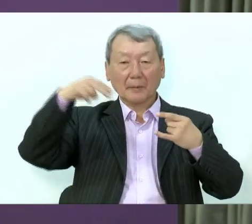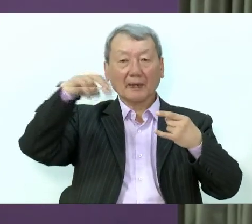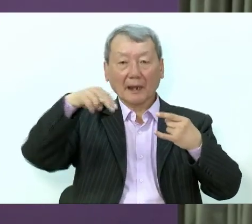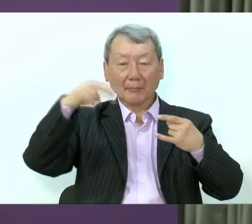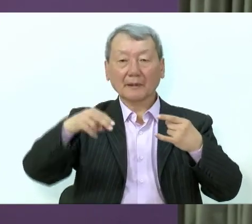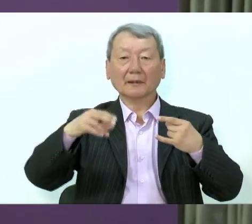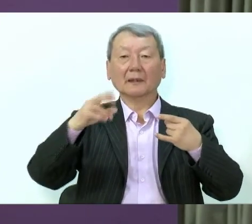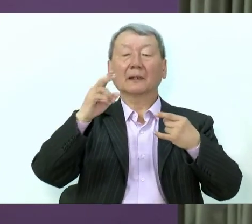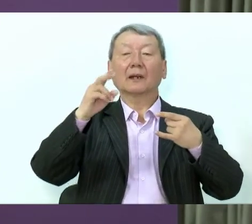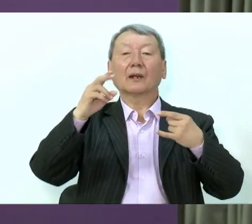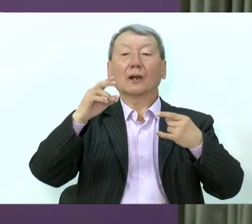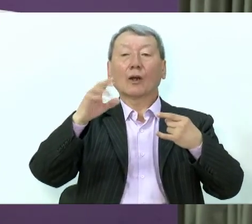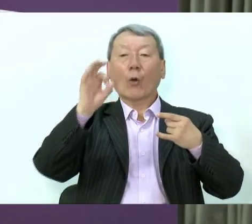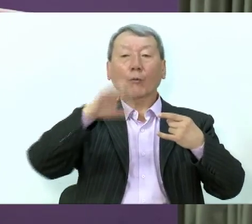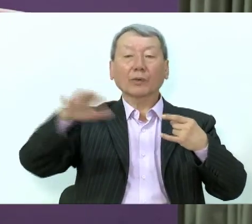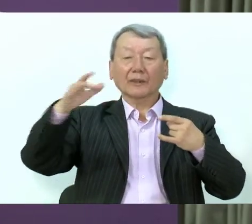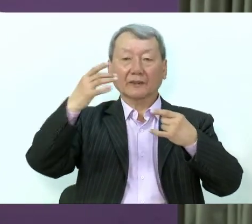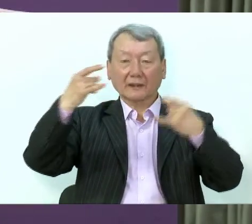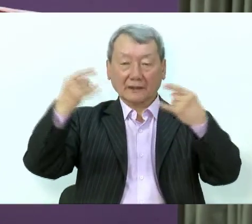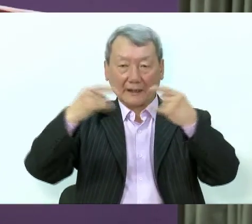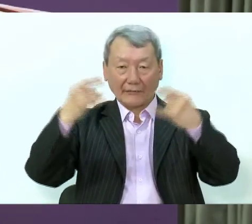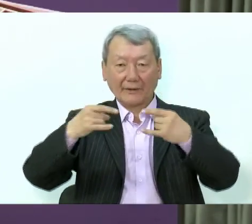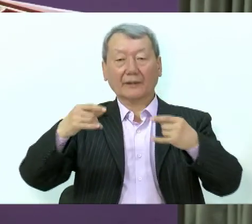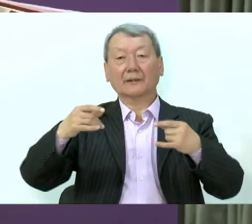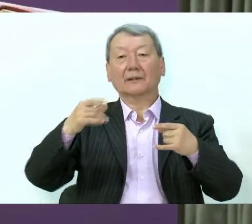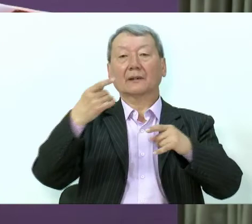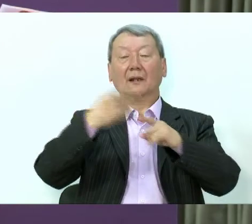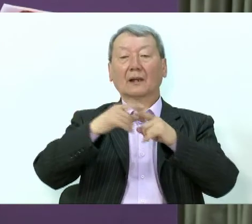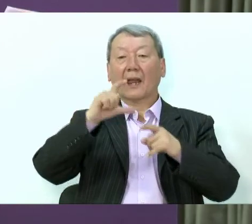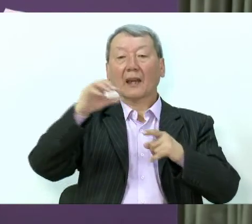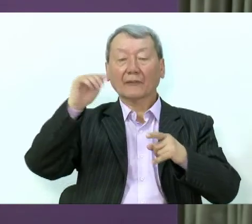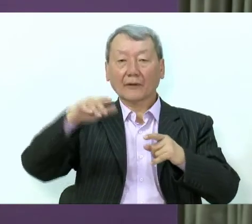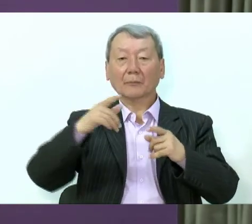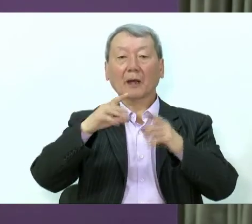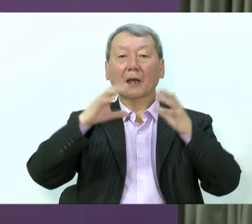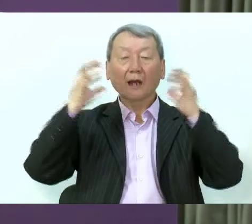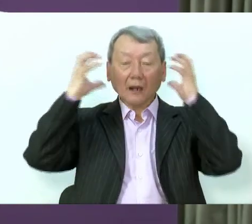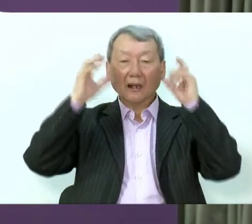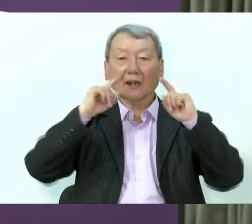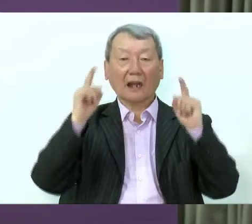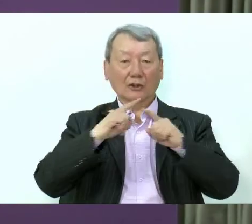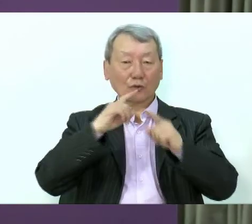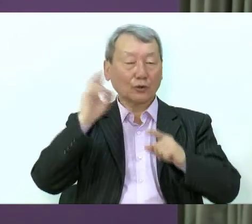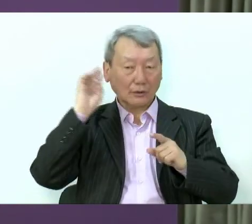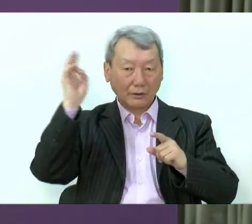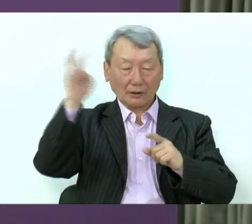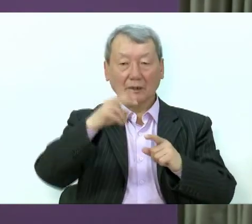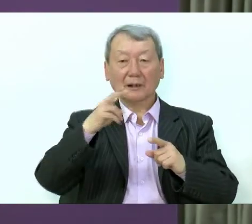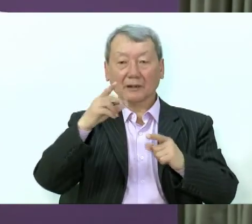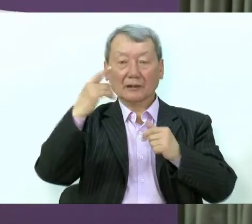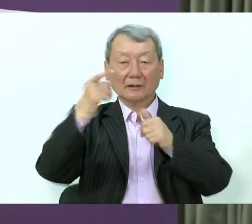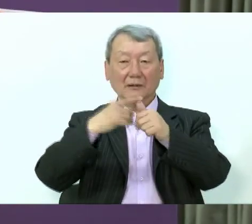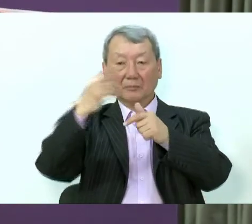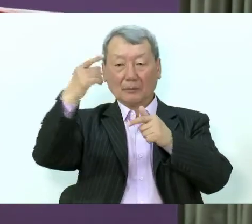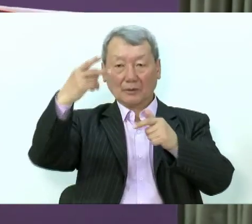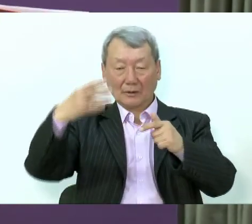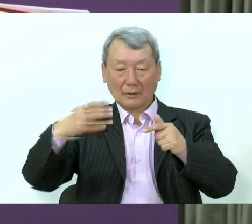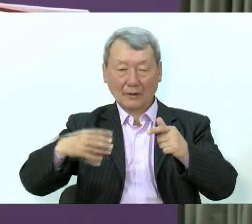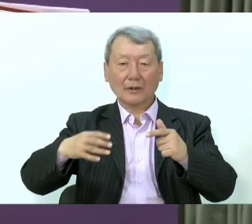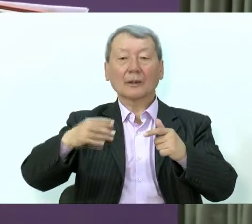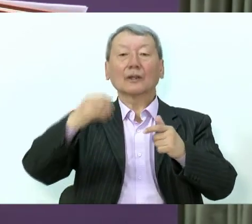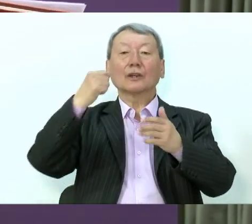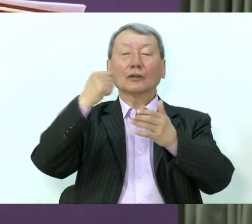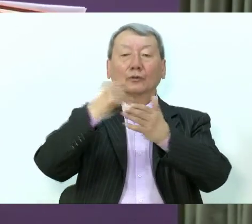Пирамида телеканалдарынан, облустук медиа борборлордон, ЛФМ, Биринчи радио, Кыргыз радиосу, Минкиял ФМ, Марал ФМ